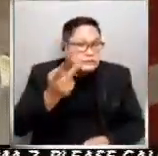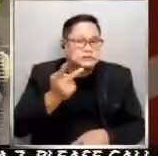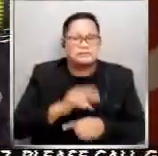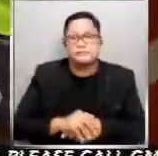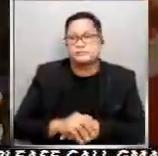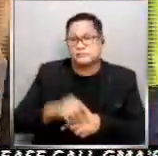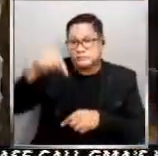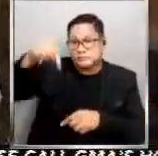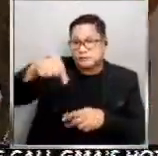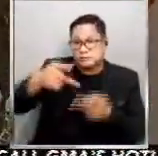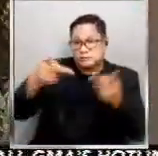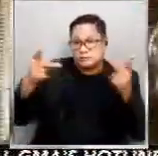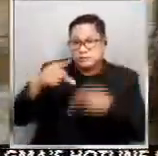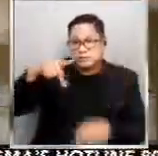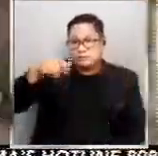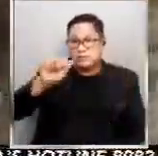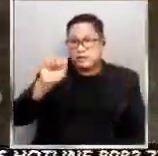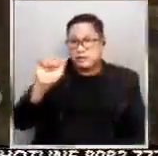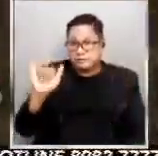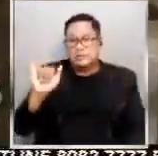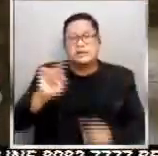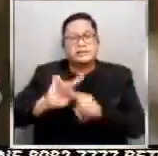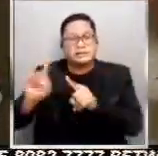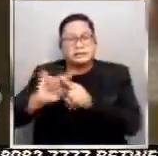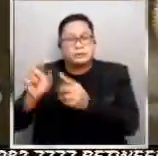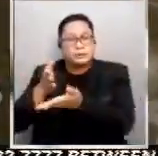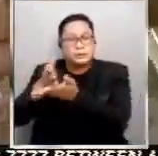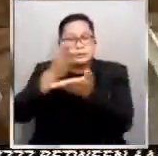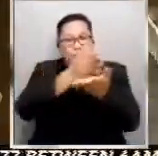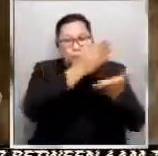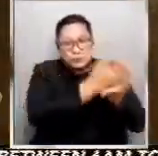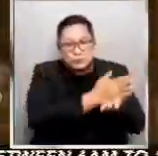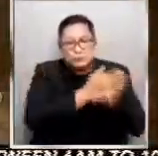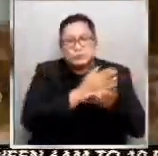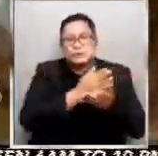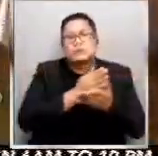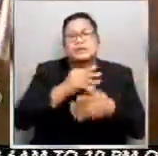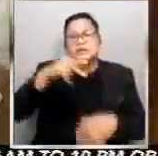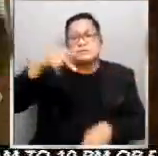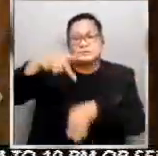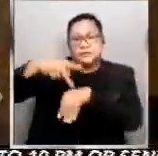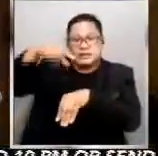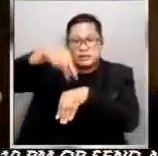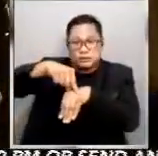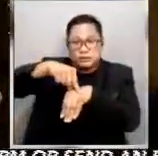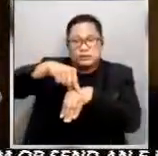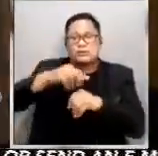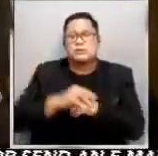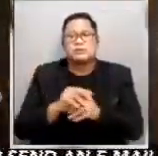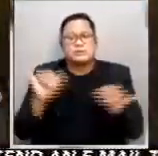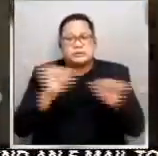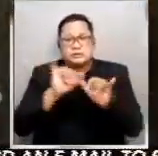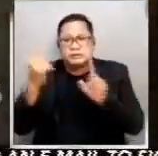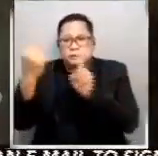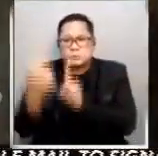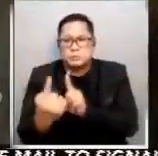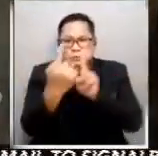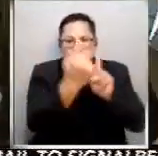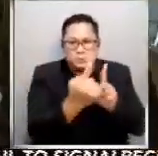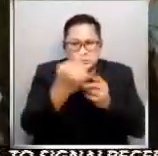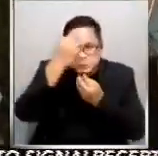din ang HPG at LTFRB sa PATX Terminal sa Parañaque. Personal din kinausap ang mga pasahero sa loob ng